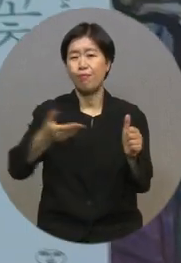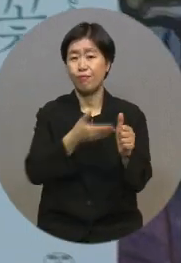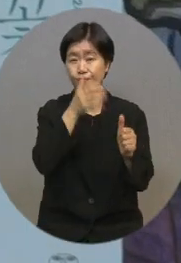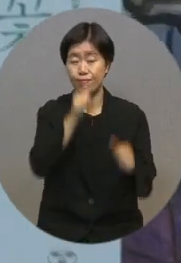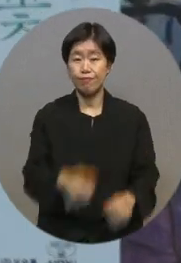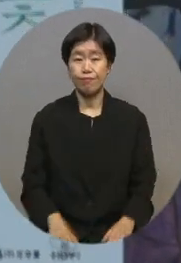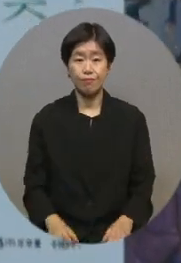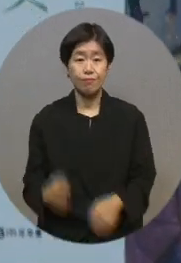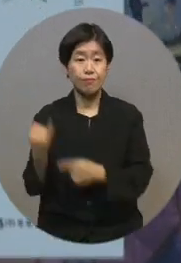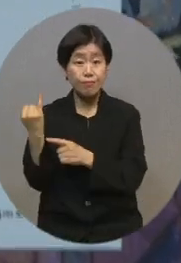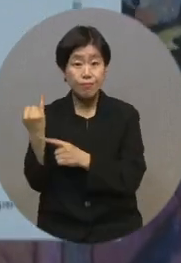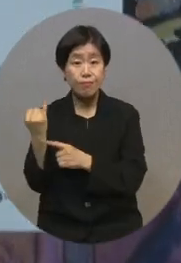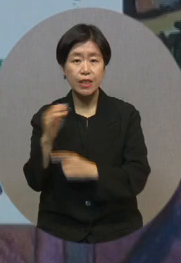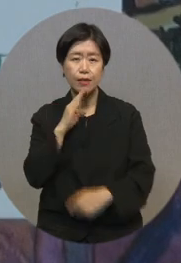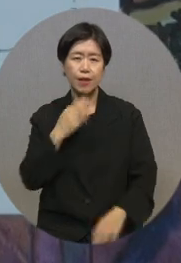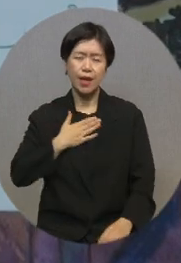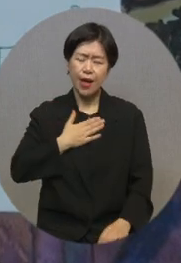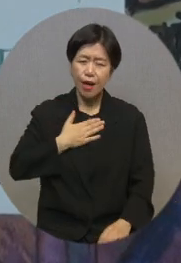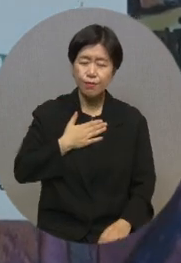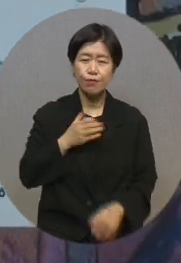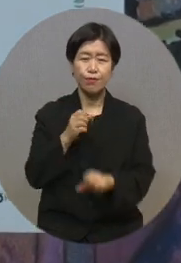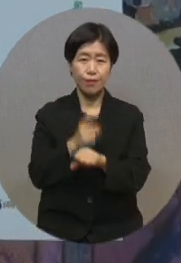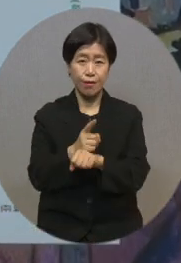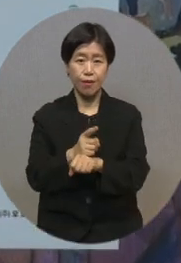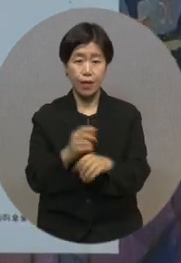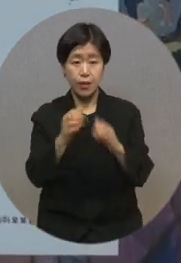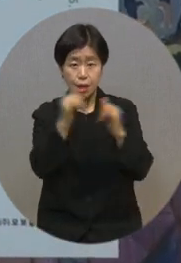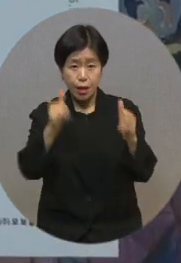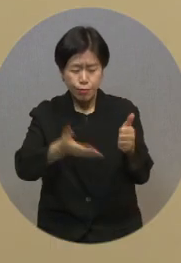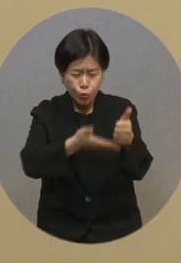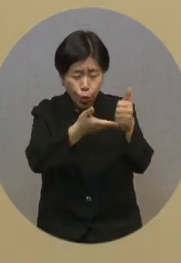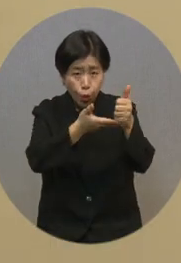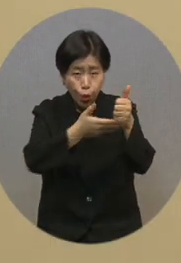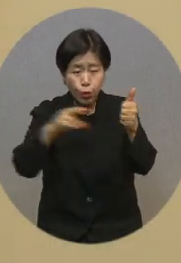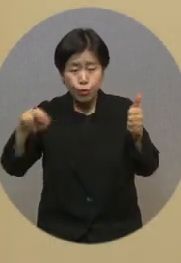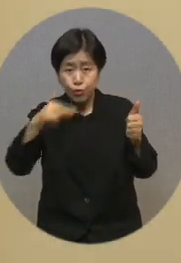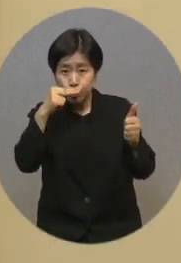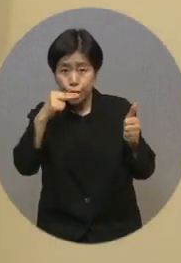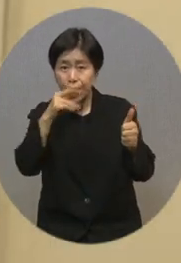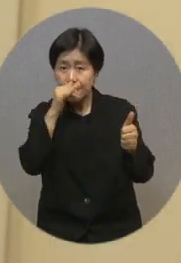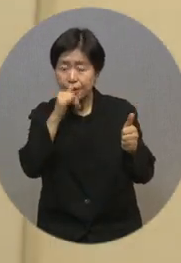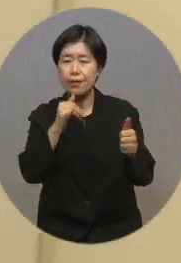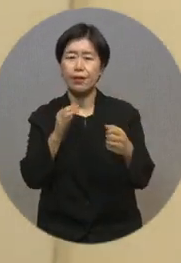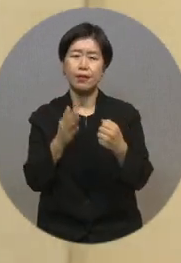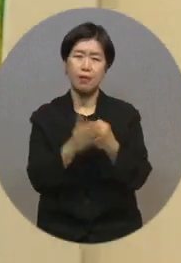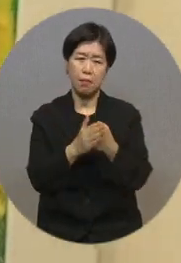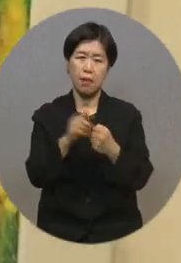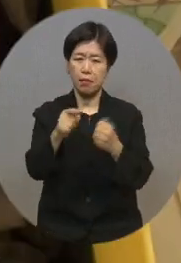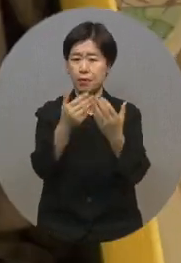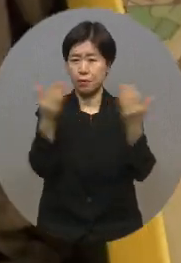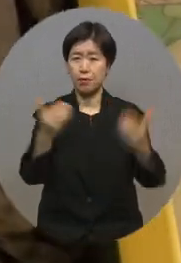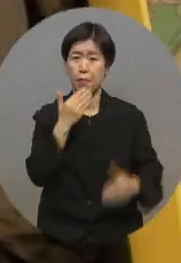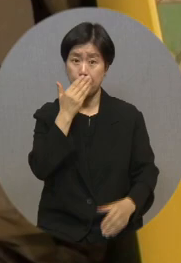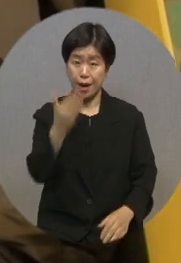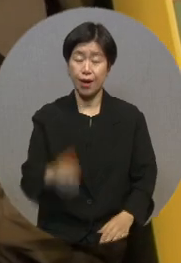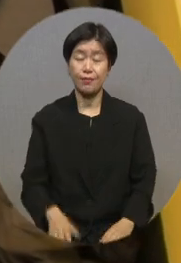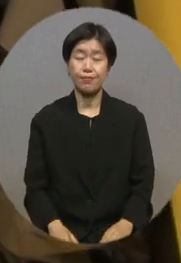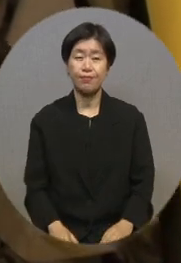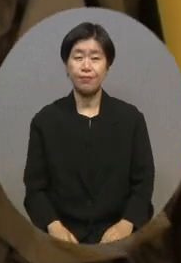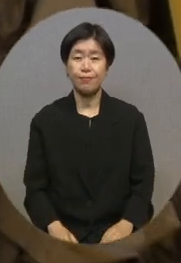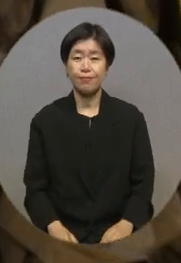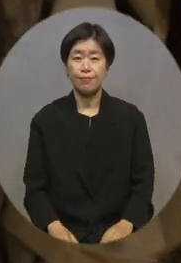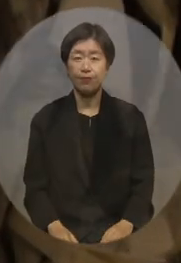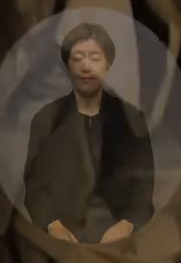사회복지사의 감수성, 사람을 존중하며 바라보는 마음의 눈이 얼마나 소중한가를 깨닫습니다. 복지TV